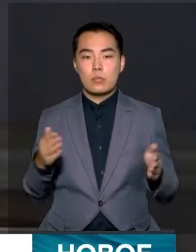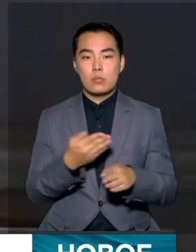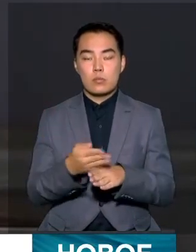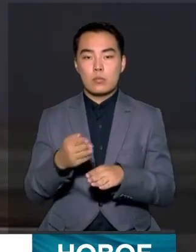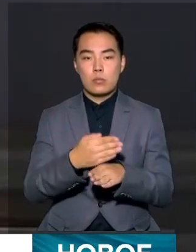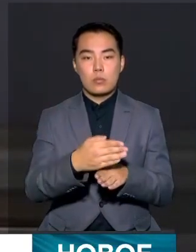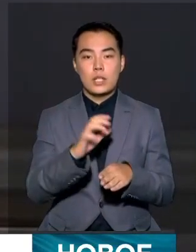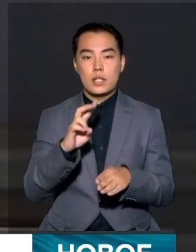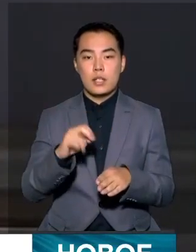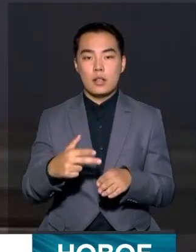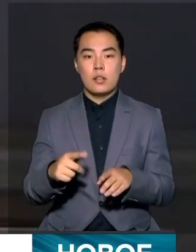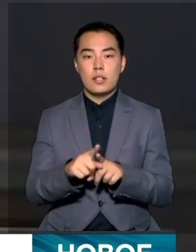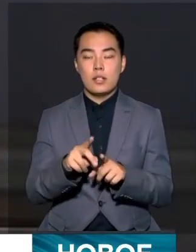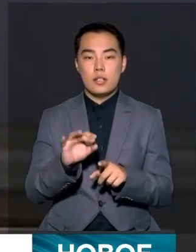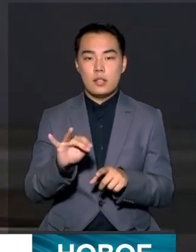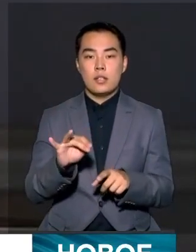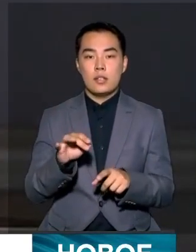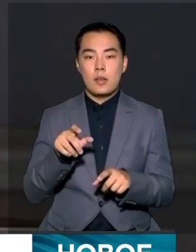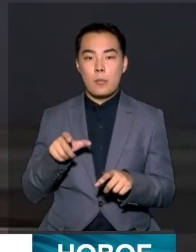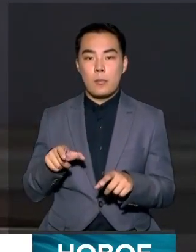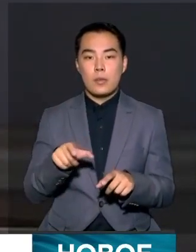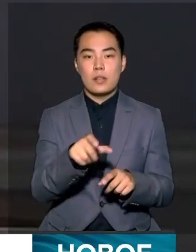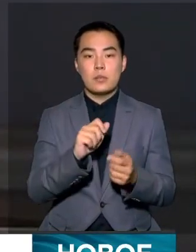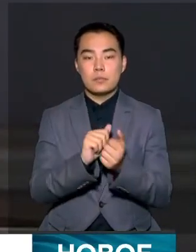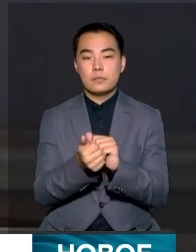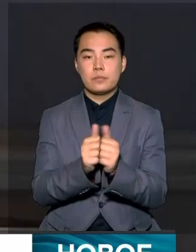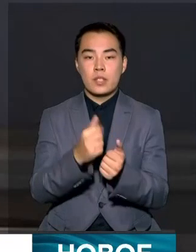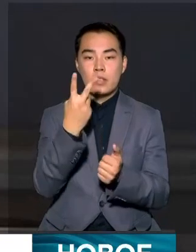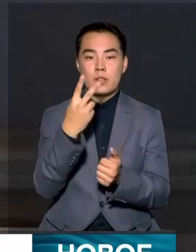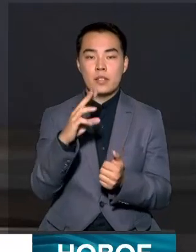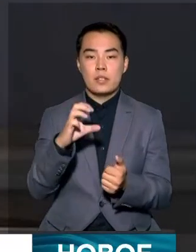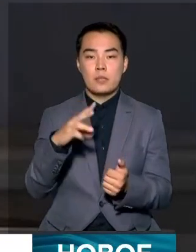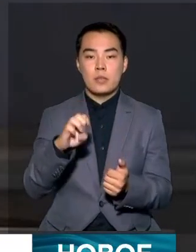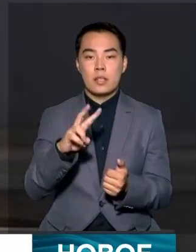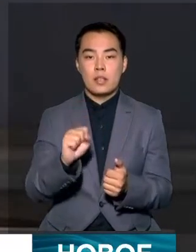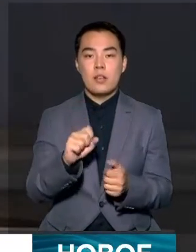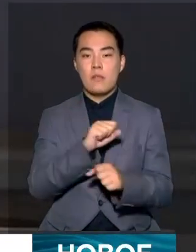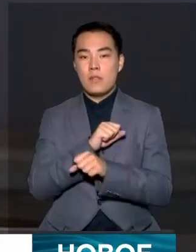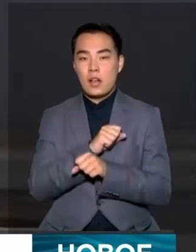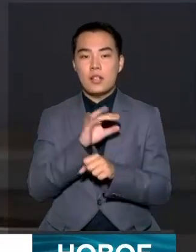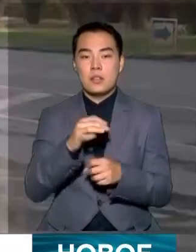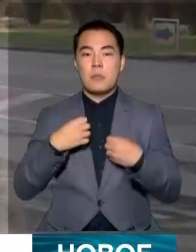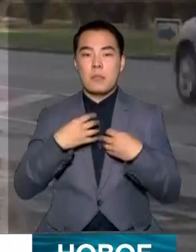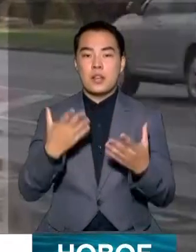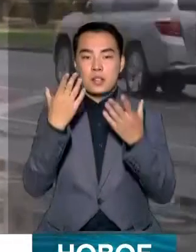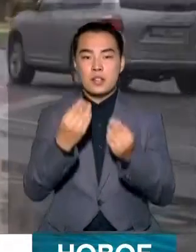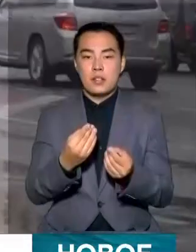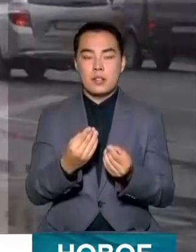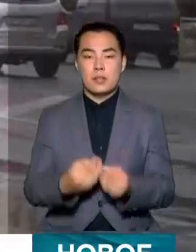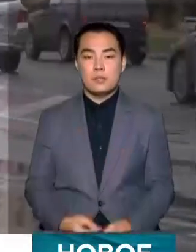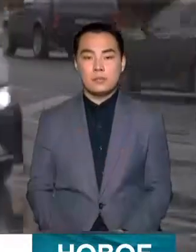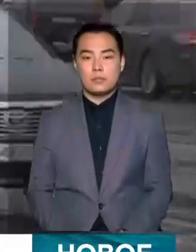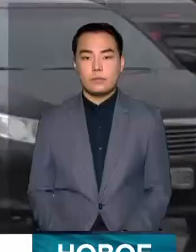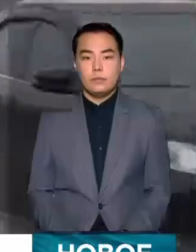краевых укреплений полос с организацией работ в две смены ежедневно, в том числе в выходные и праздничные дни. А пока